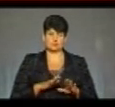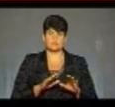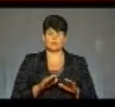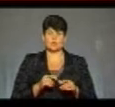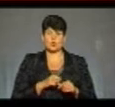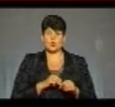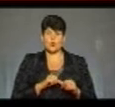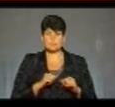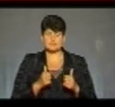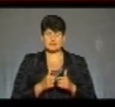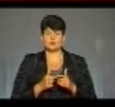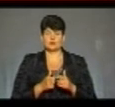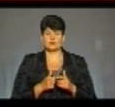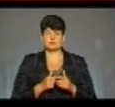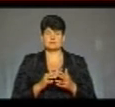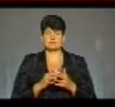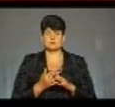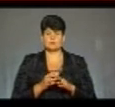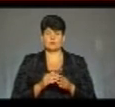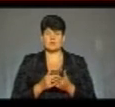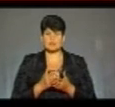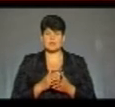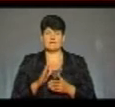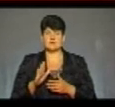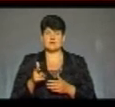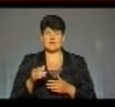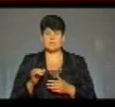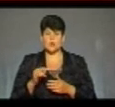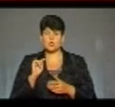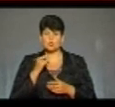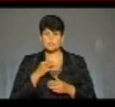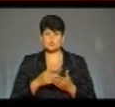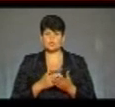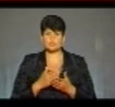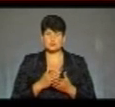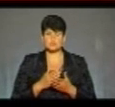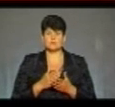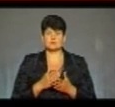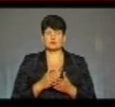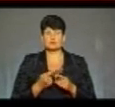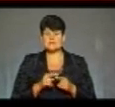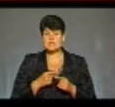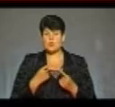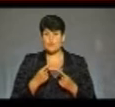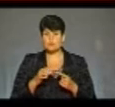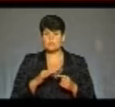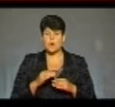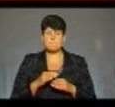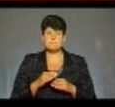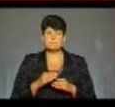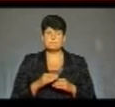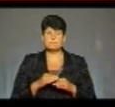питань аграрної політики, а Володимир Гевко з питань економічної політики, якщо не помиляюся, або регламенту. От, тобто це говорить про певні